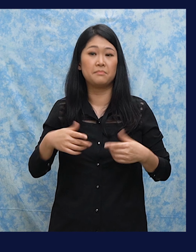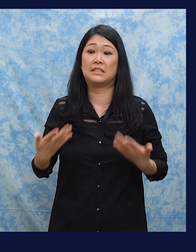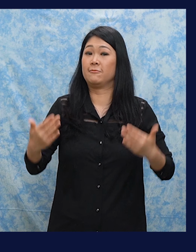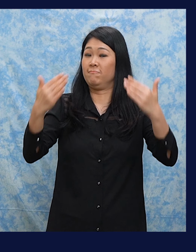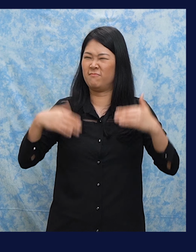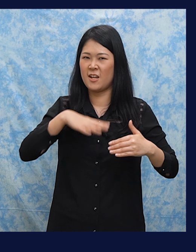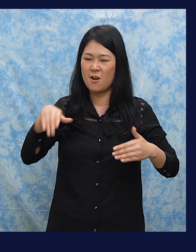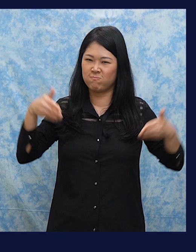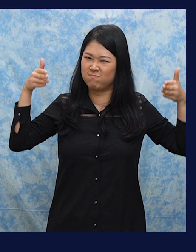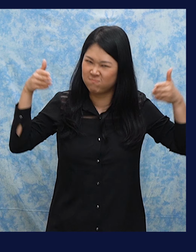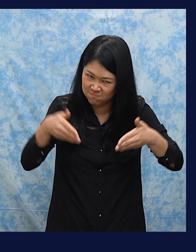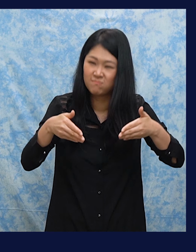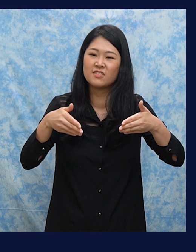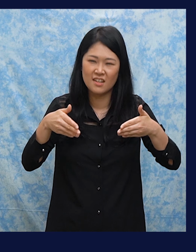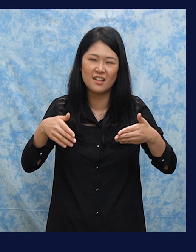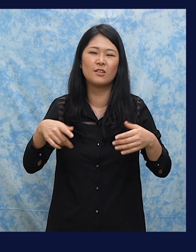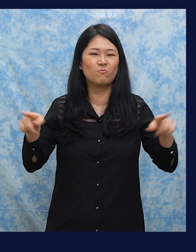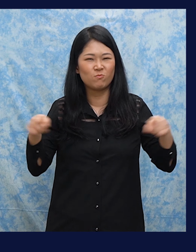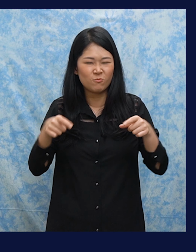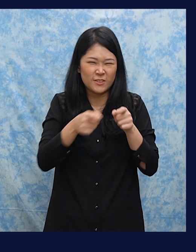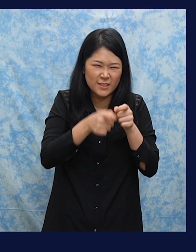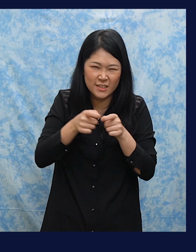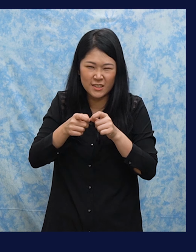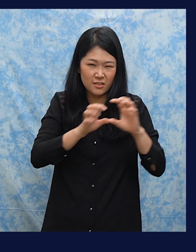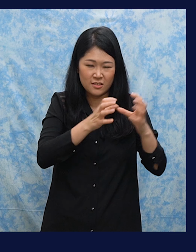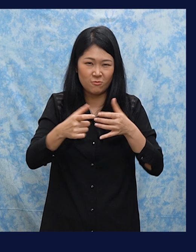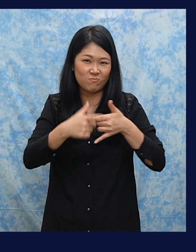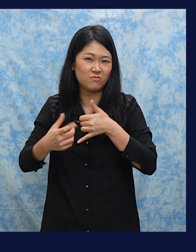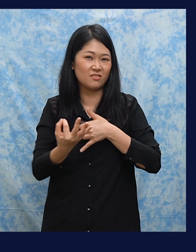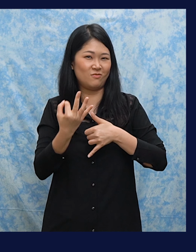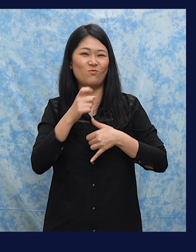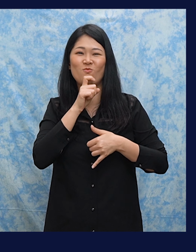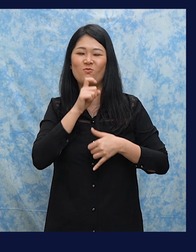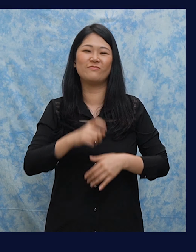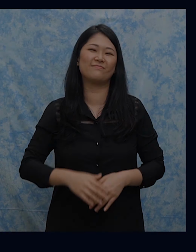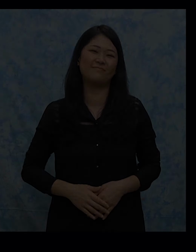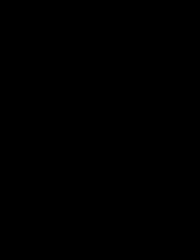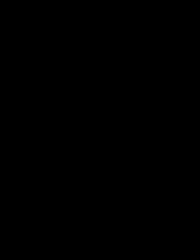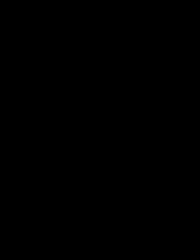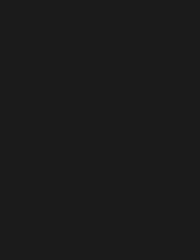一集，我哋集中聽下當中三個角色喺音樂上嘅描述啦。